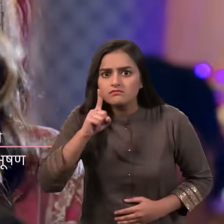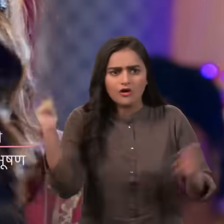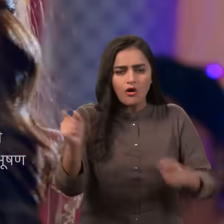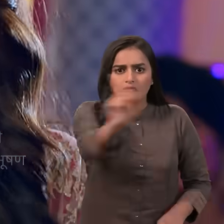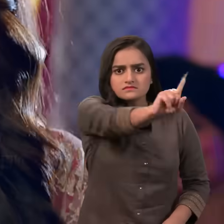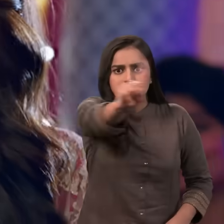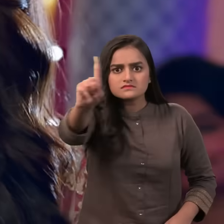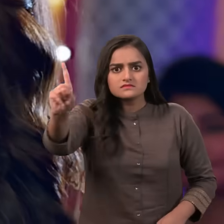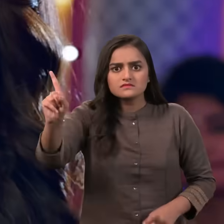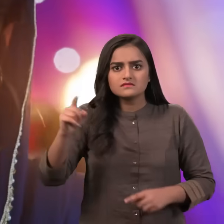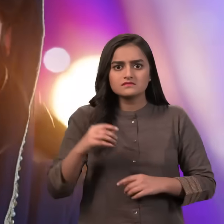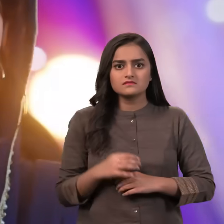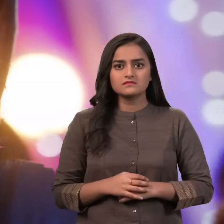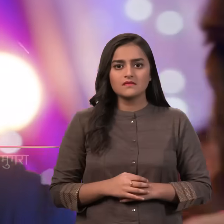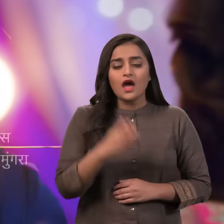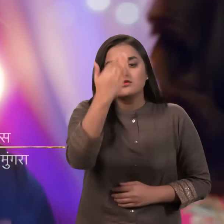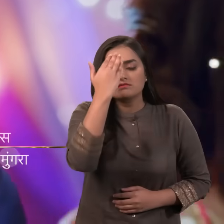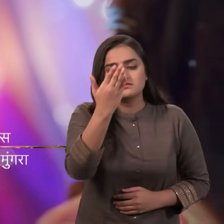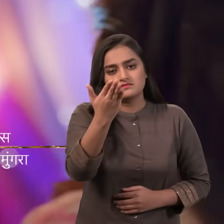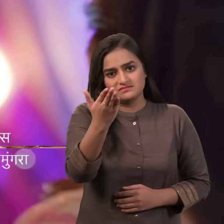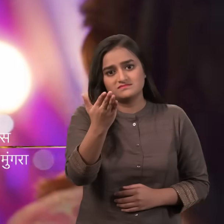चुप, कोई नहीं बजाएगा ढोल।